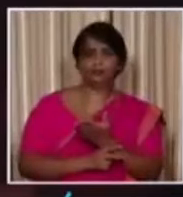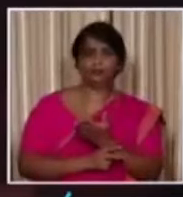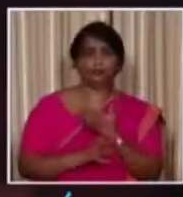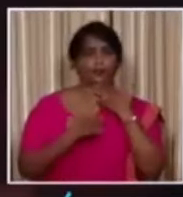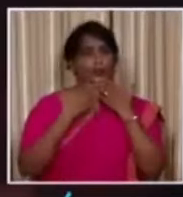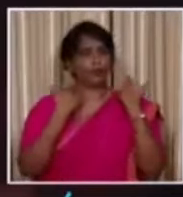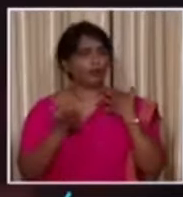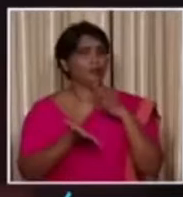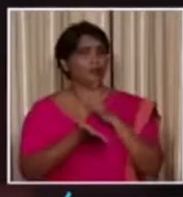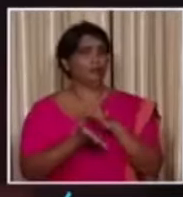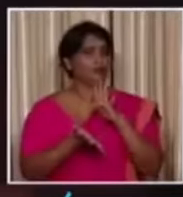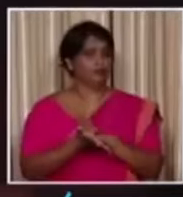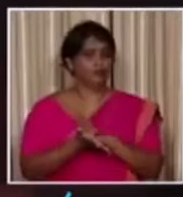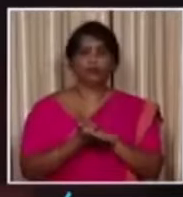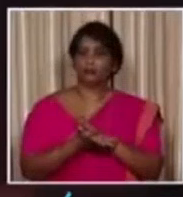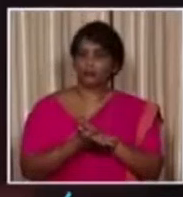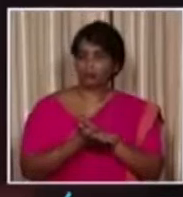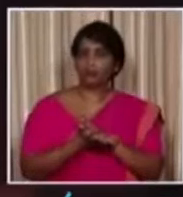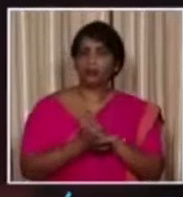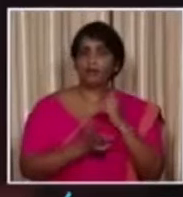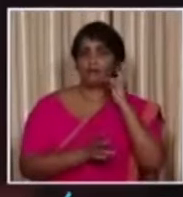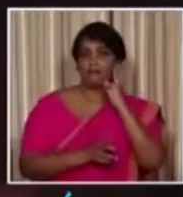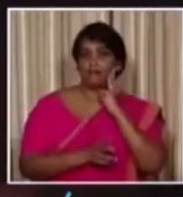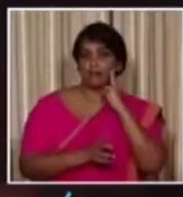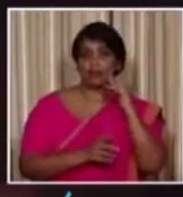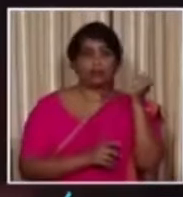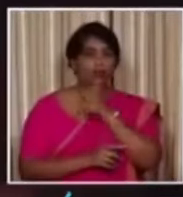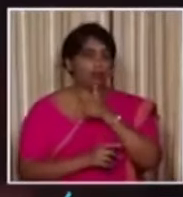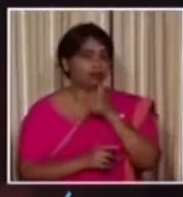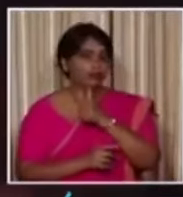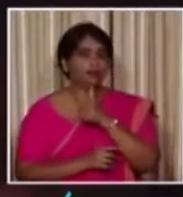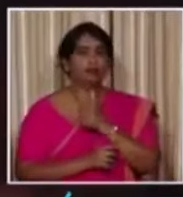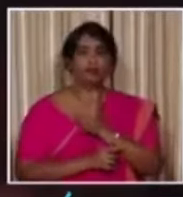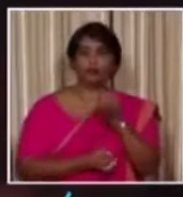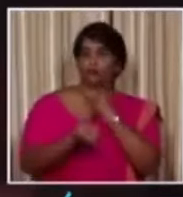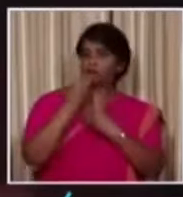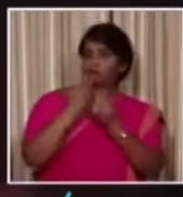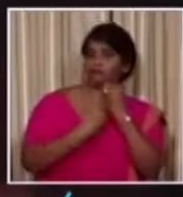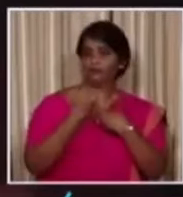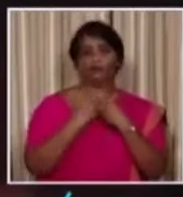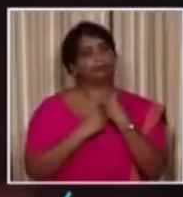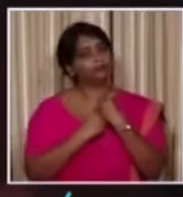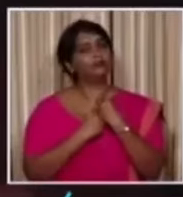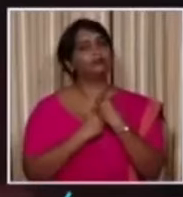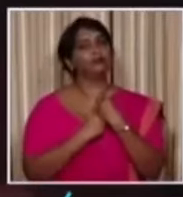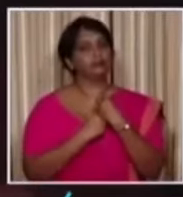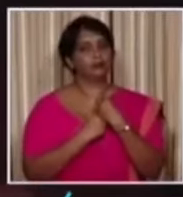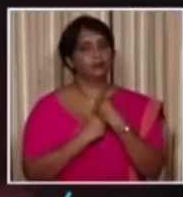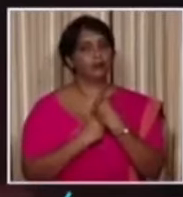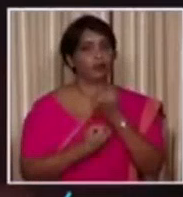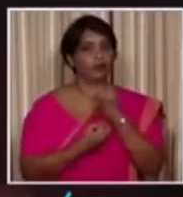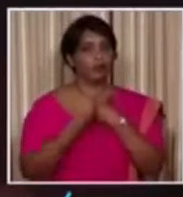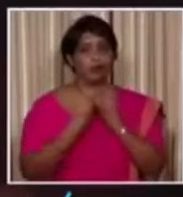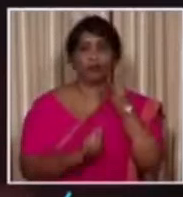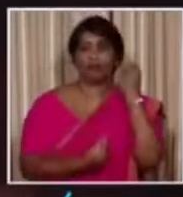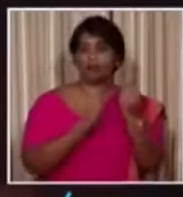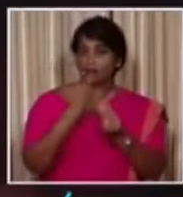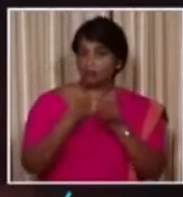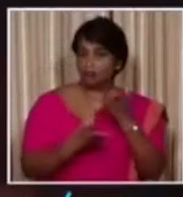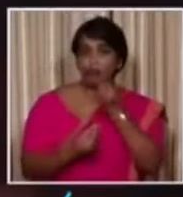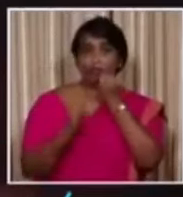බෑන්චුන් දාගෙන විස්කි අරක්කු එක්ක කෑම බීම එක්ක කෑම සපයලා